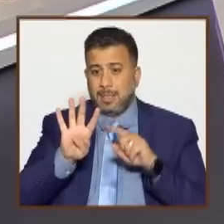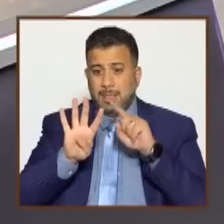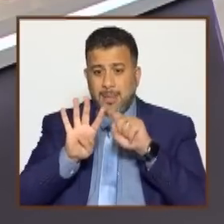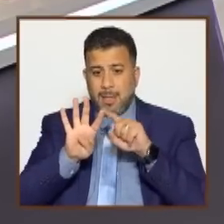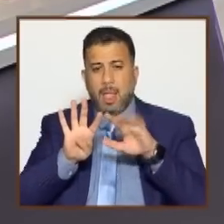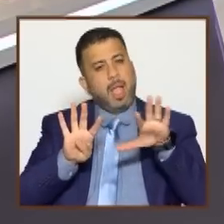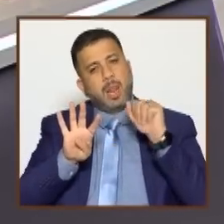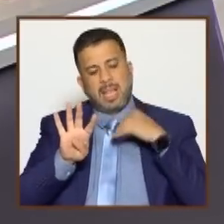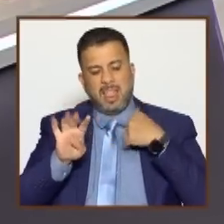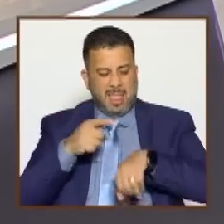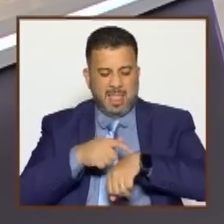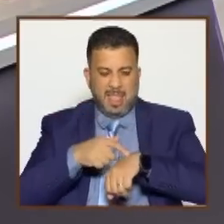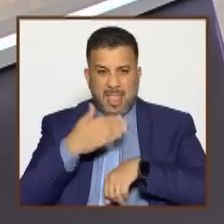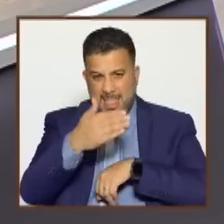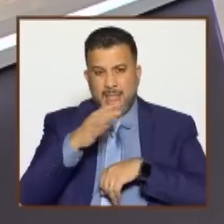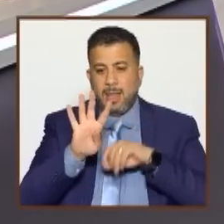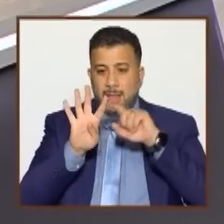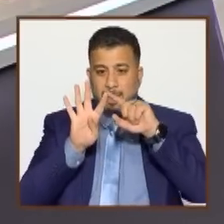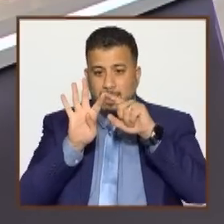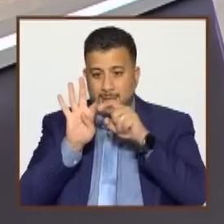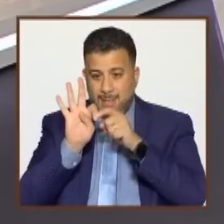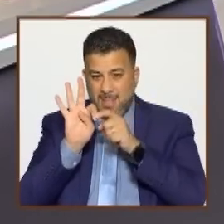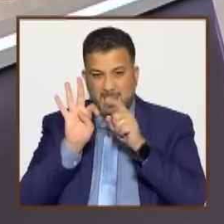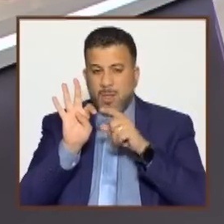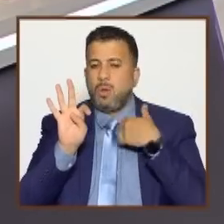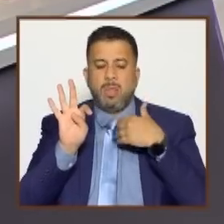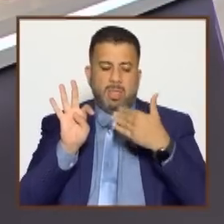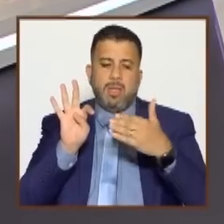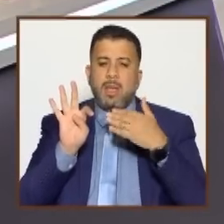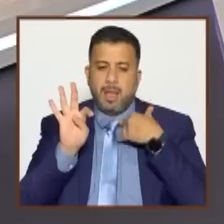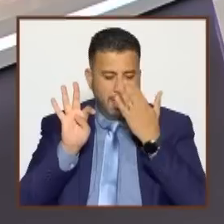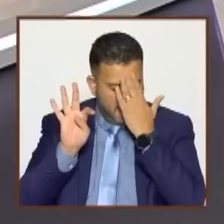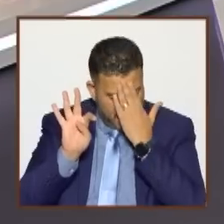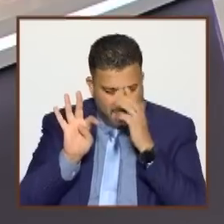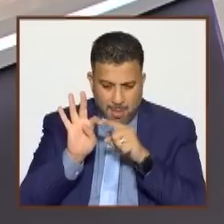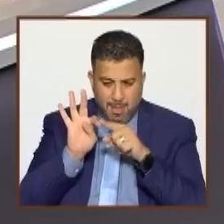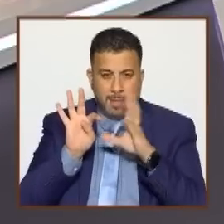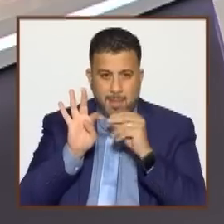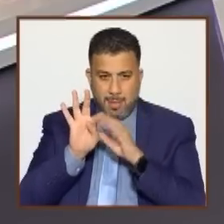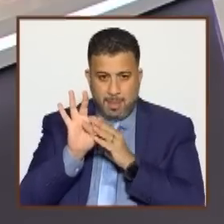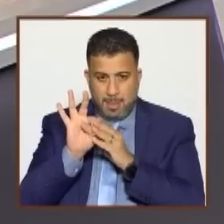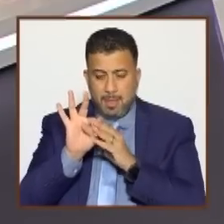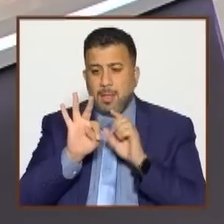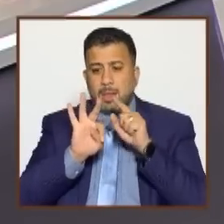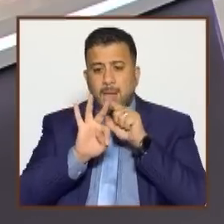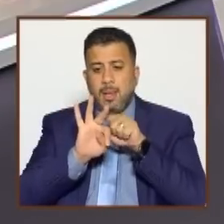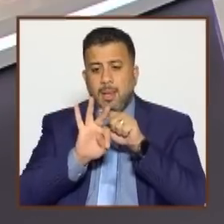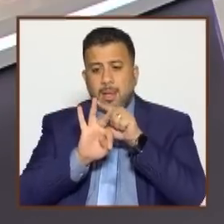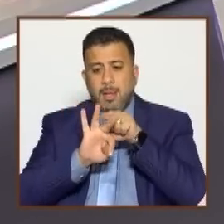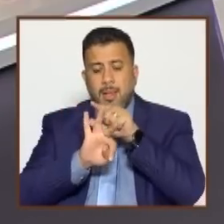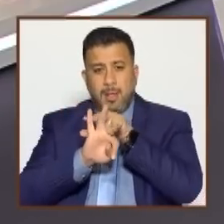50 ركعة الأولى، وأنا سجدت معاهم السجدة. إيه؟ بعدين قمت أقضي، لما أقضي